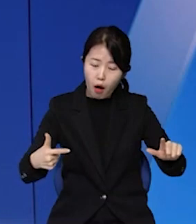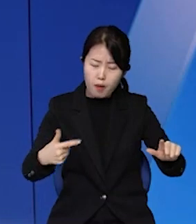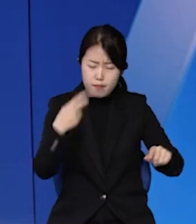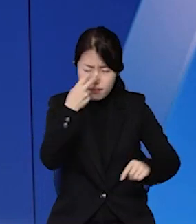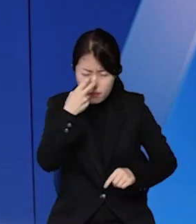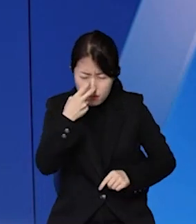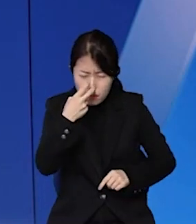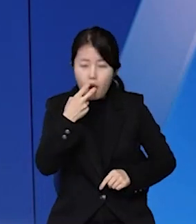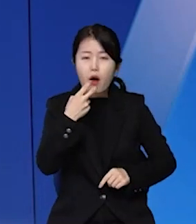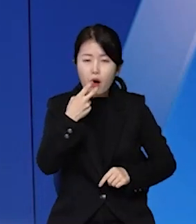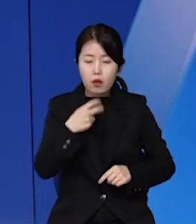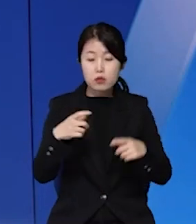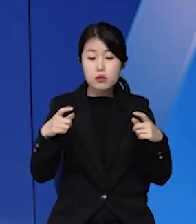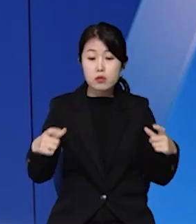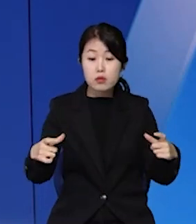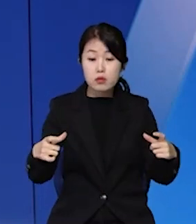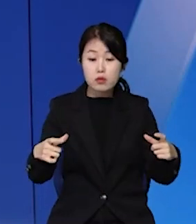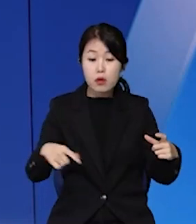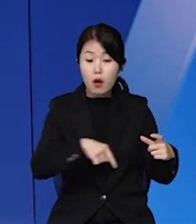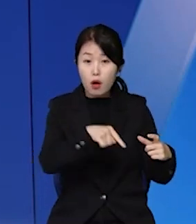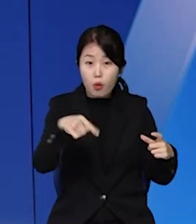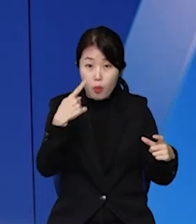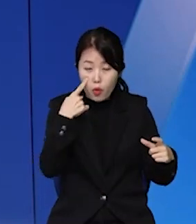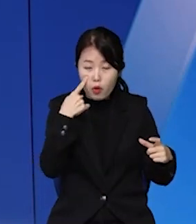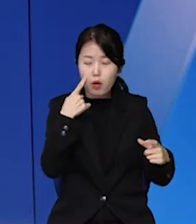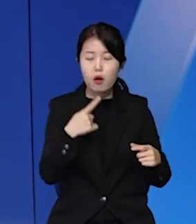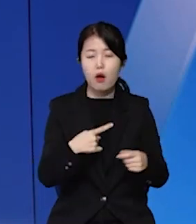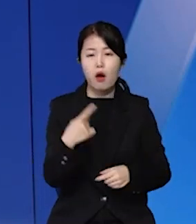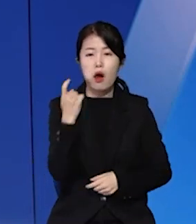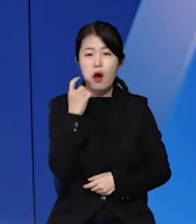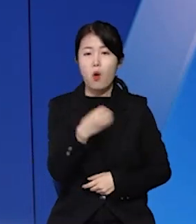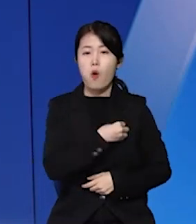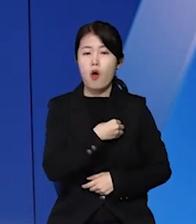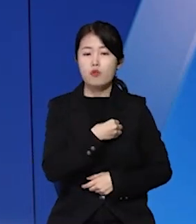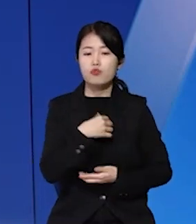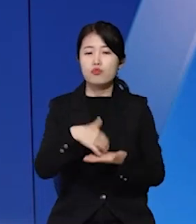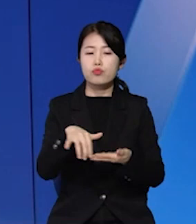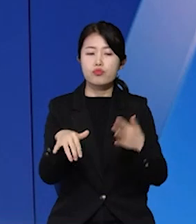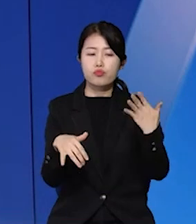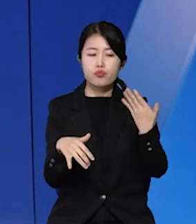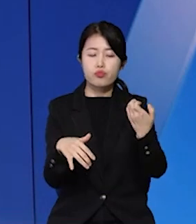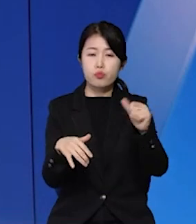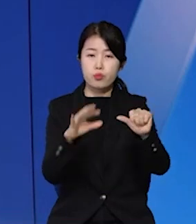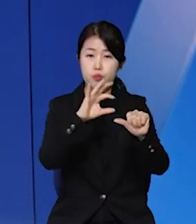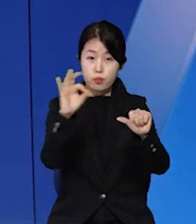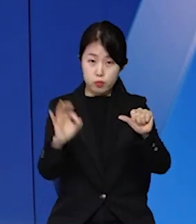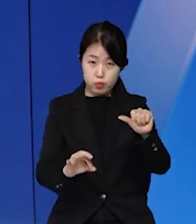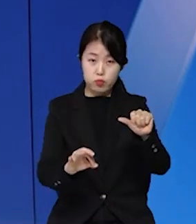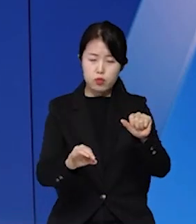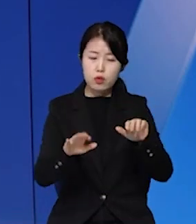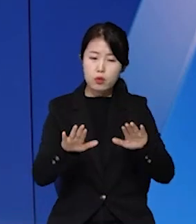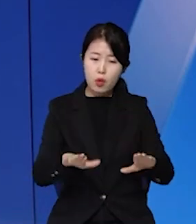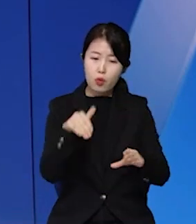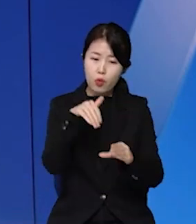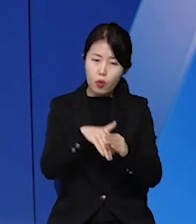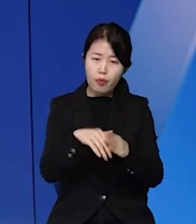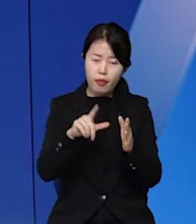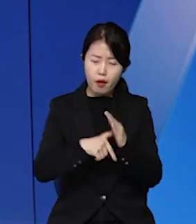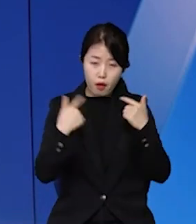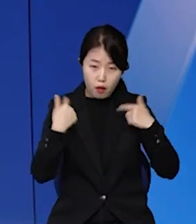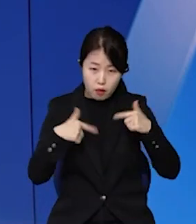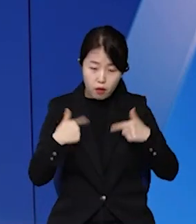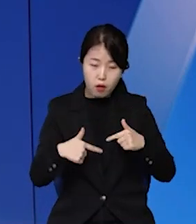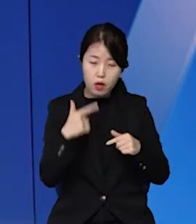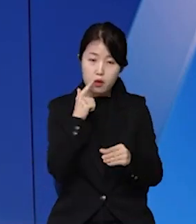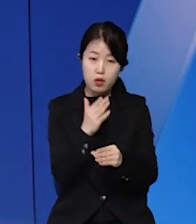우선조사했는데 지역구별로 많게는 유령 당원이 95%에 달했습니다. 선거 때마다 민주당 후보